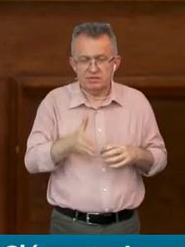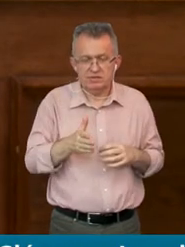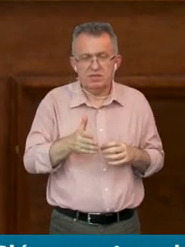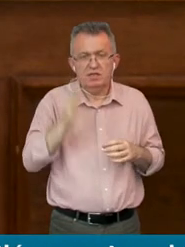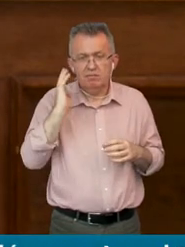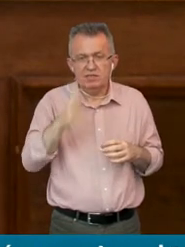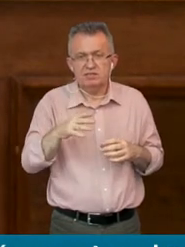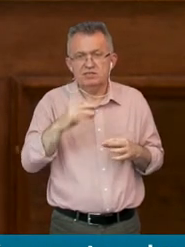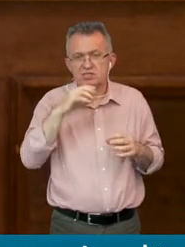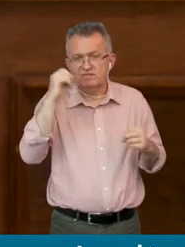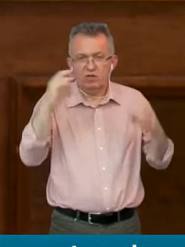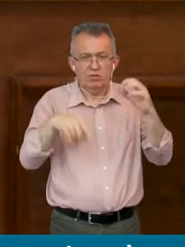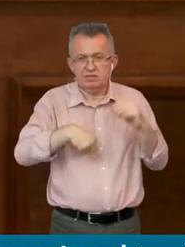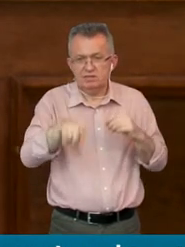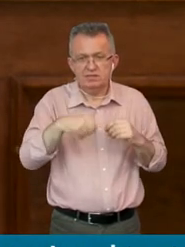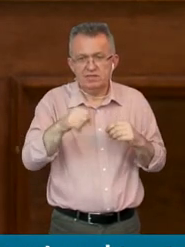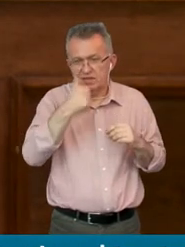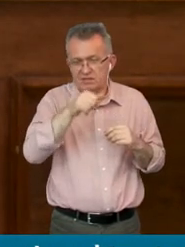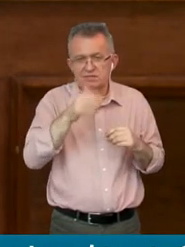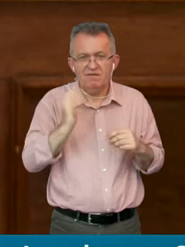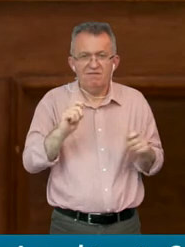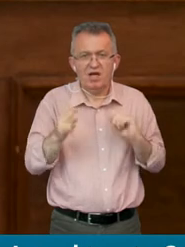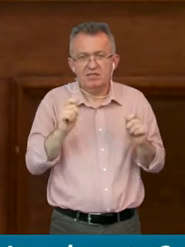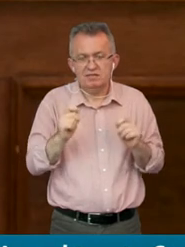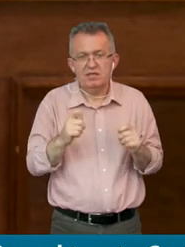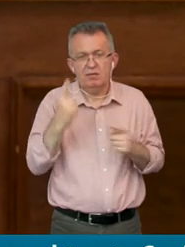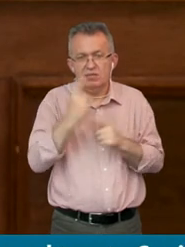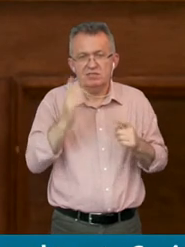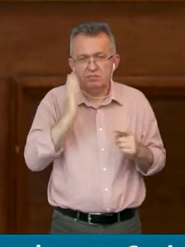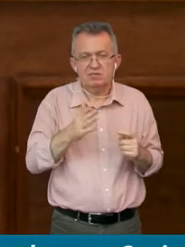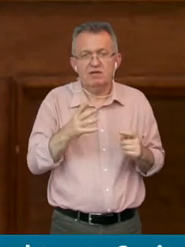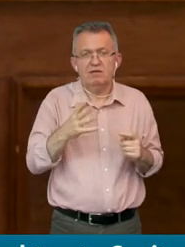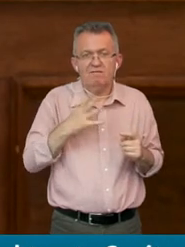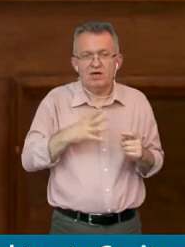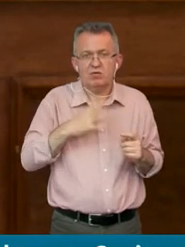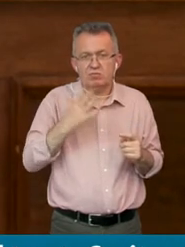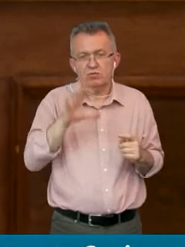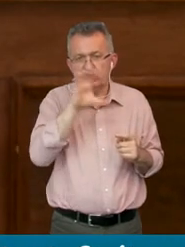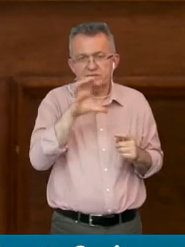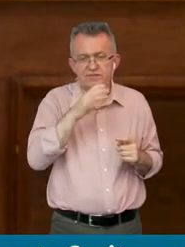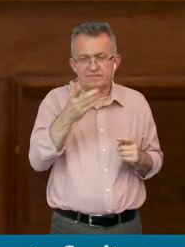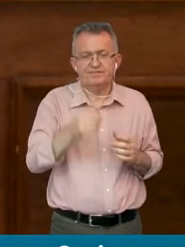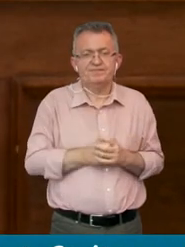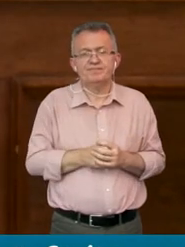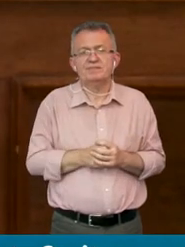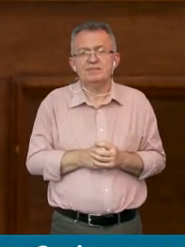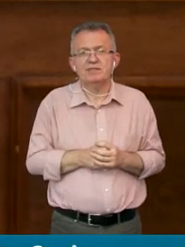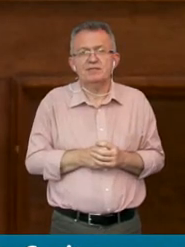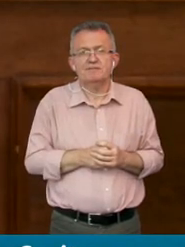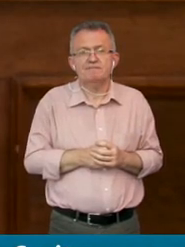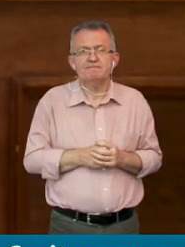tutaj grali światłem właśnie w najbliższych tygodniach wakacyjnych, więc mam nadzieję, że to też będzie dodatkowa atrakcja w tym miejscu.